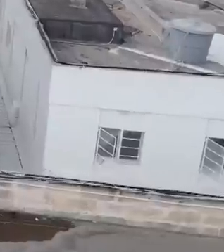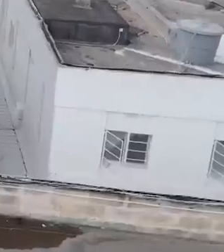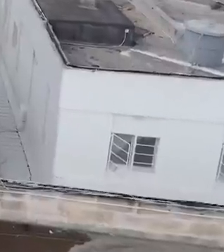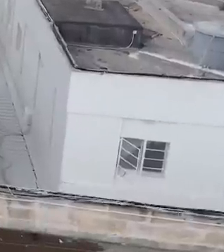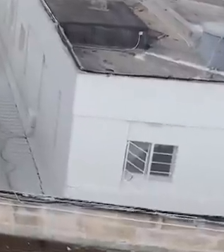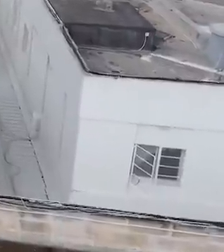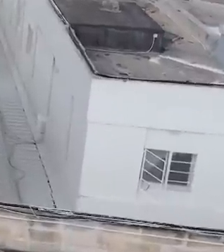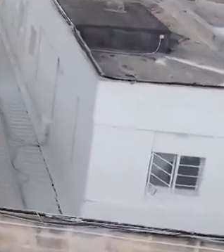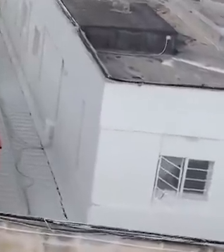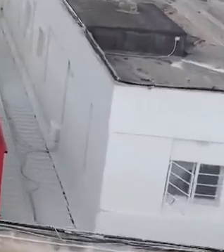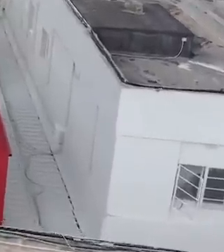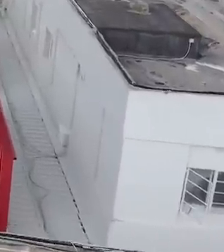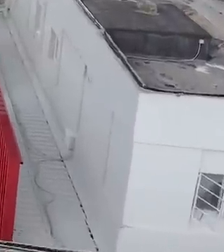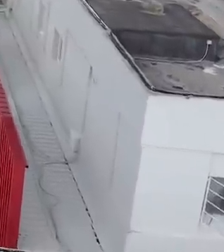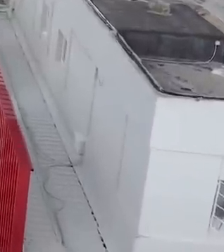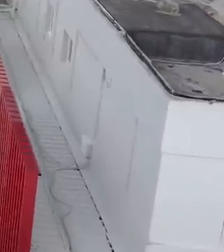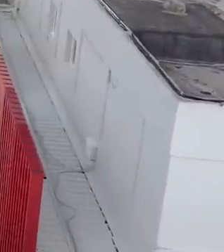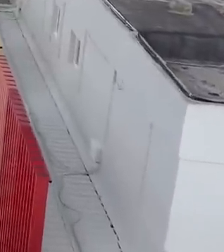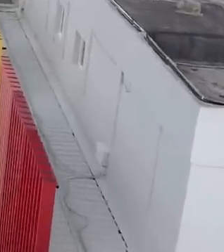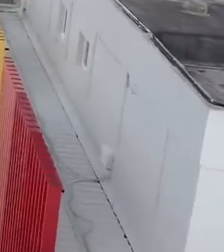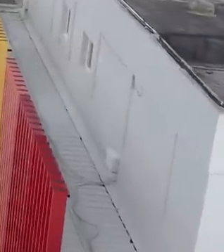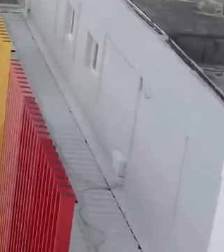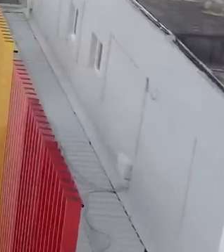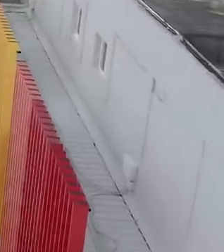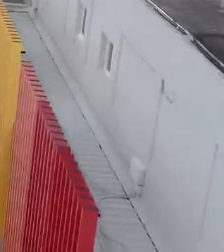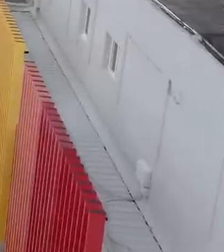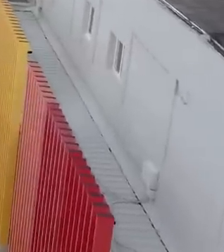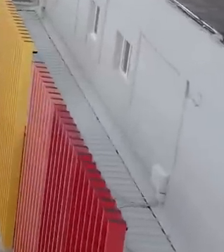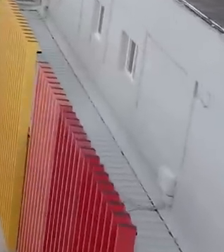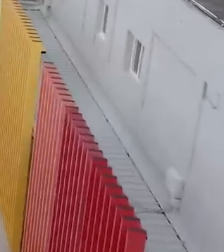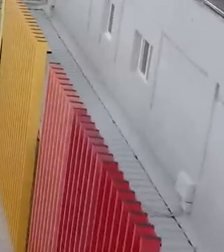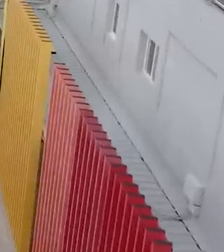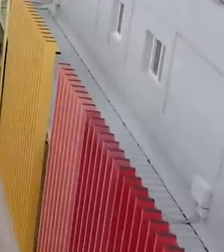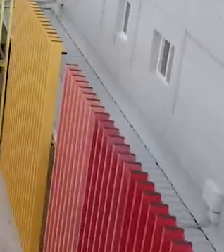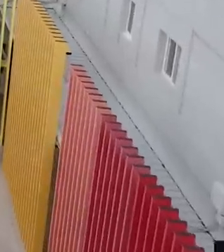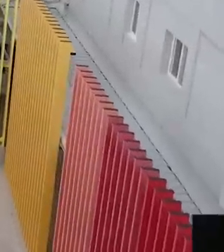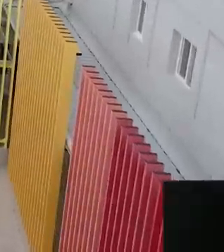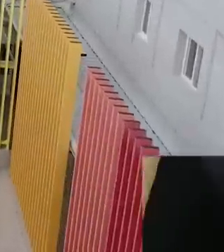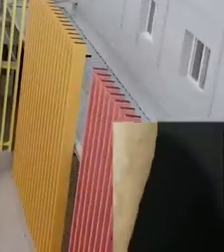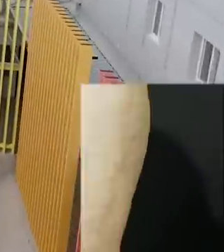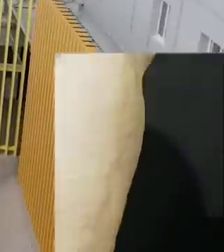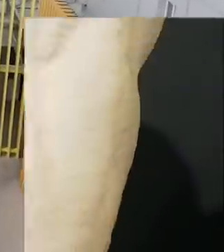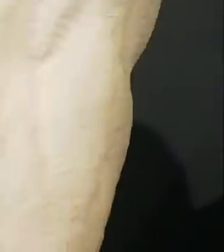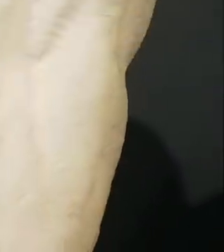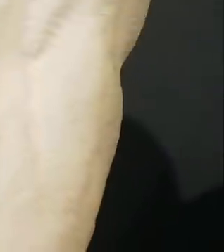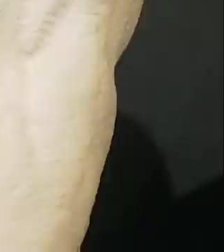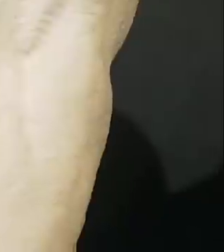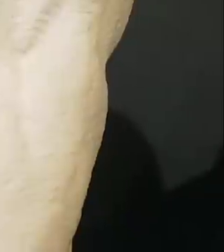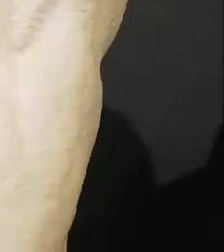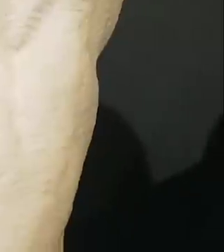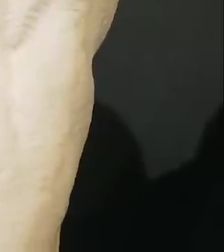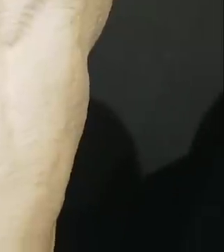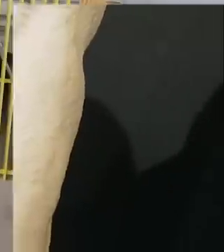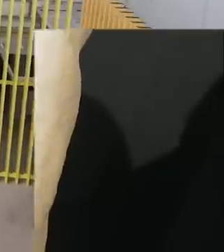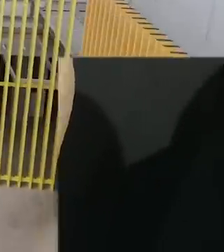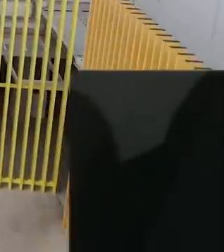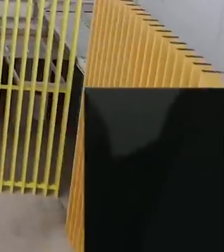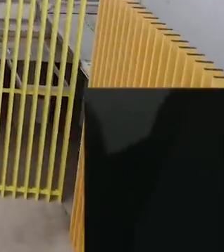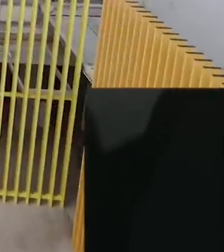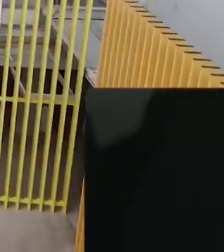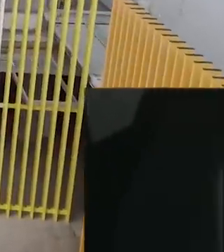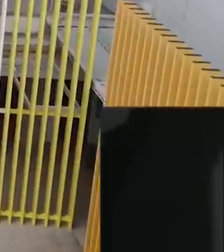il-ħaruf tal-ħaj Int li omt min-bejn l-mwit Abar